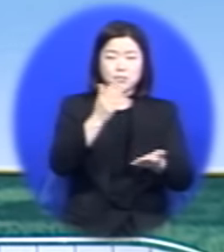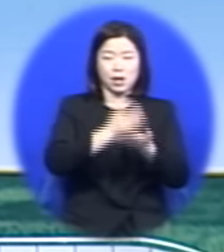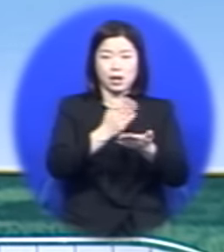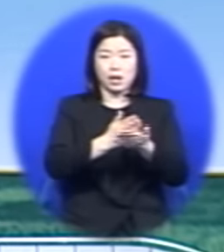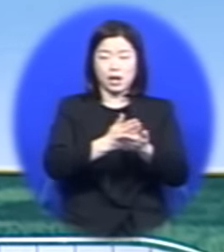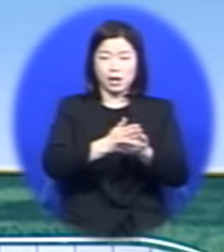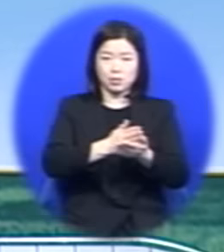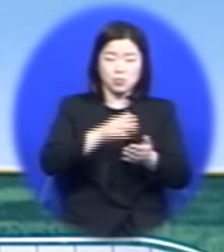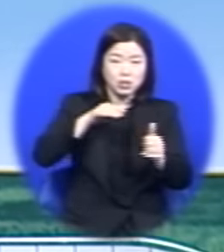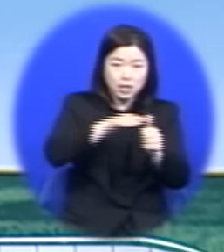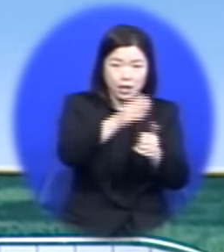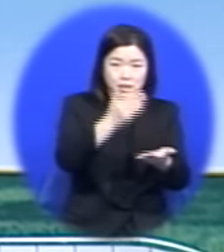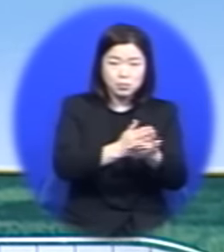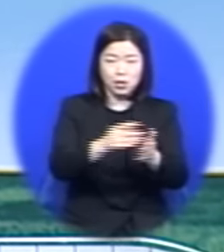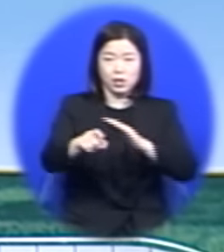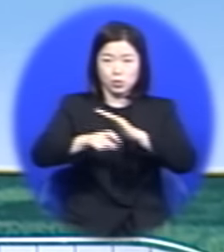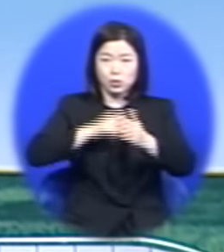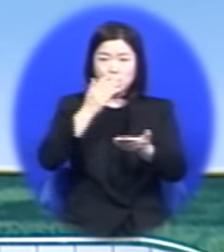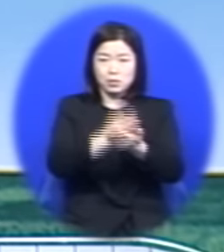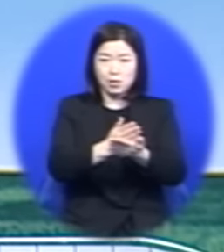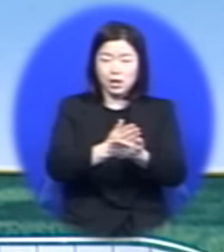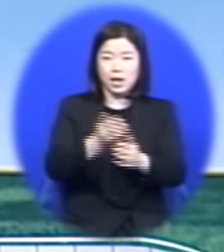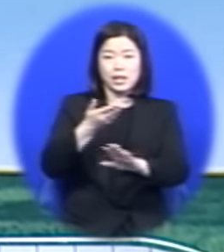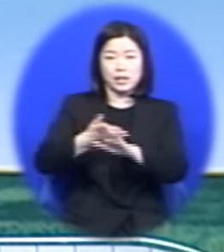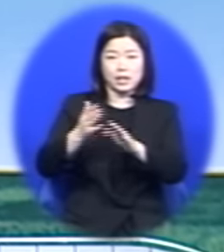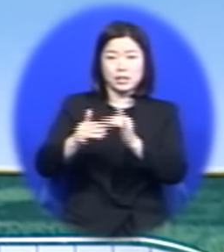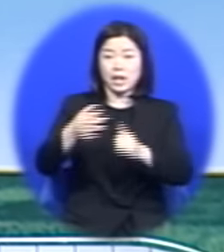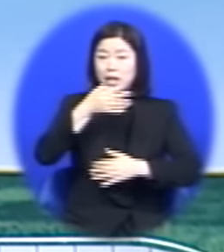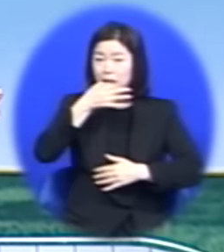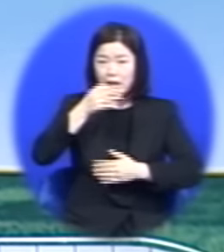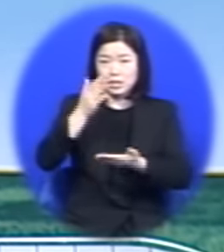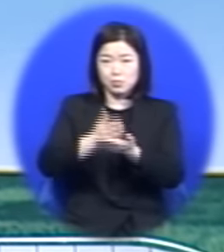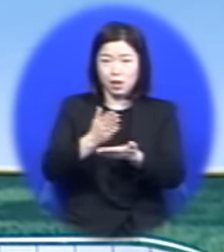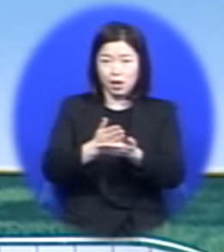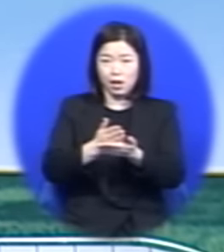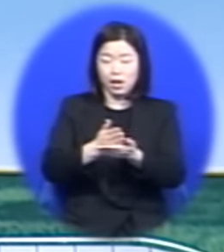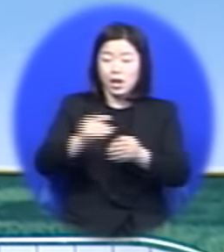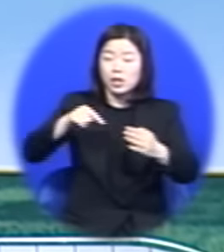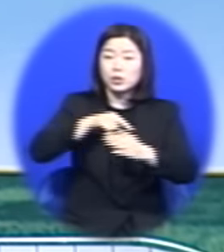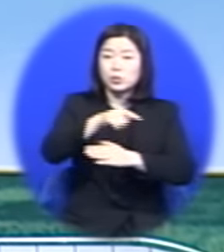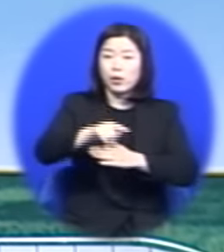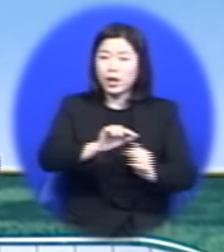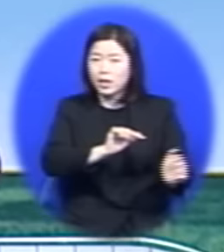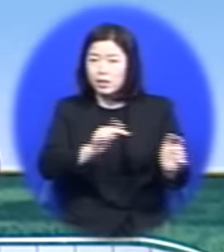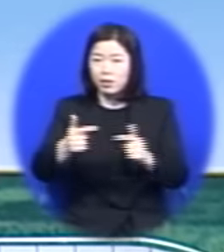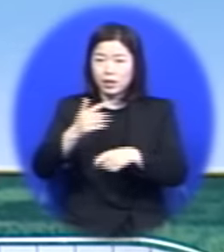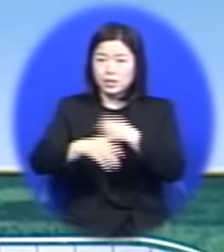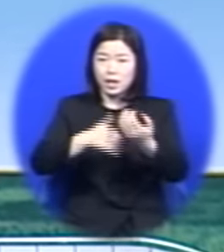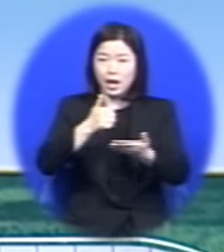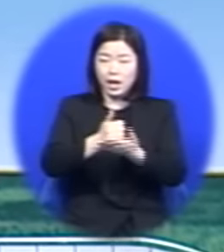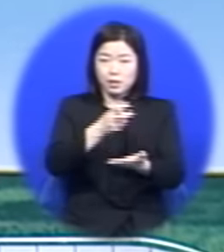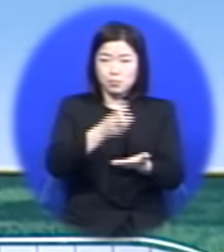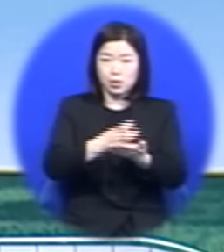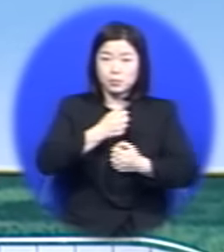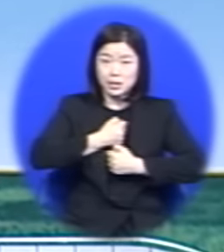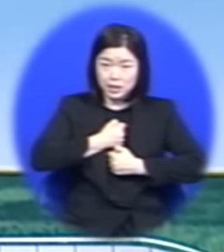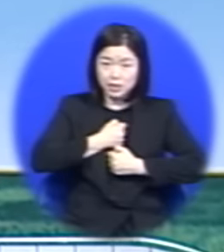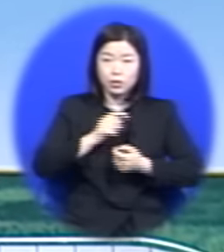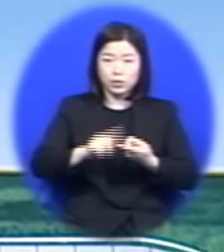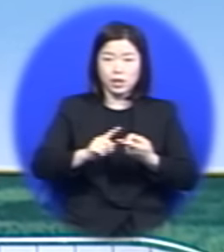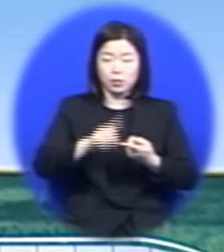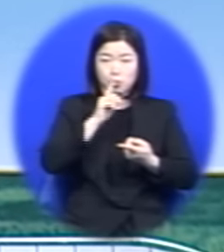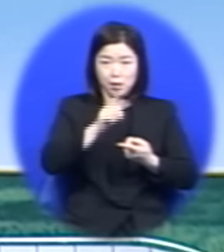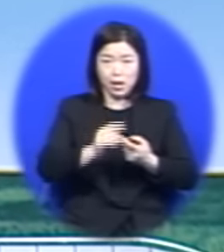마라, 도둑질하지 마라, 남의 것 탐내지 마라. 그 외에 여러 가지 하나님의 계명들을 지키는 걸